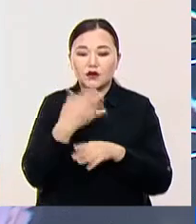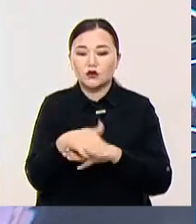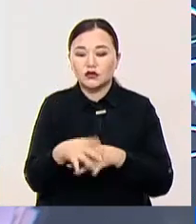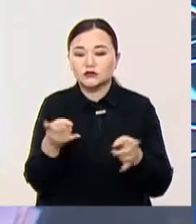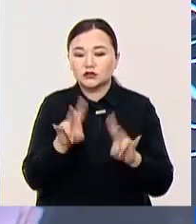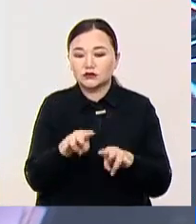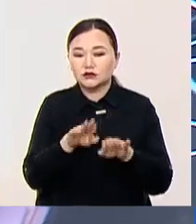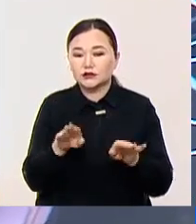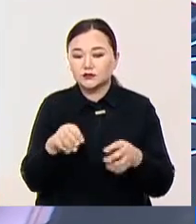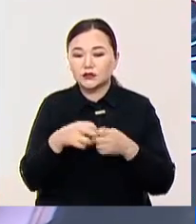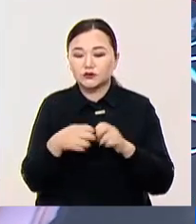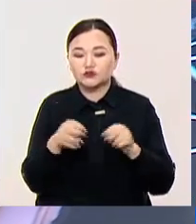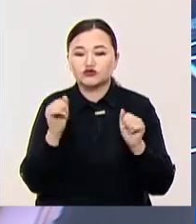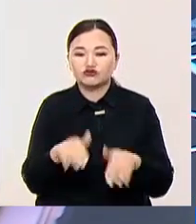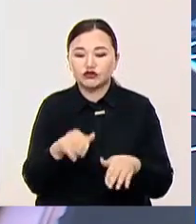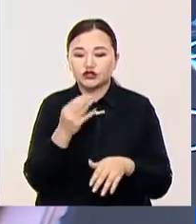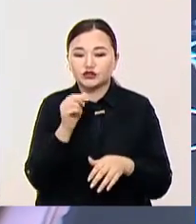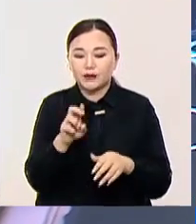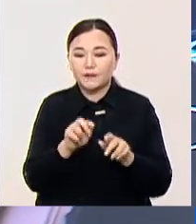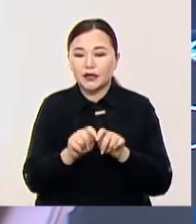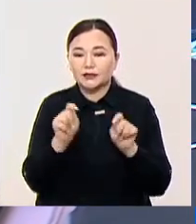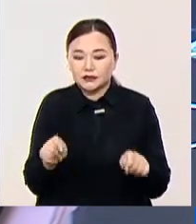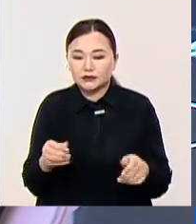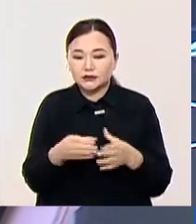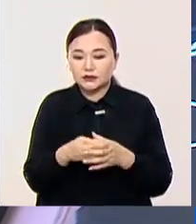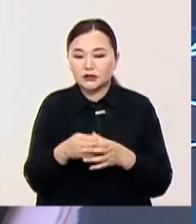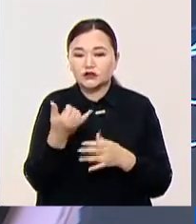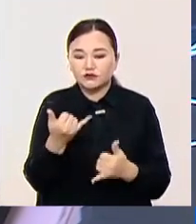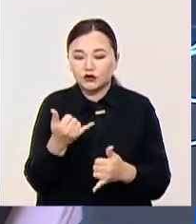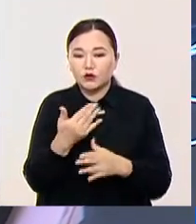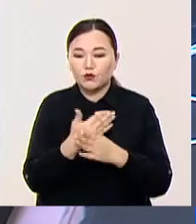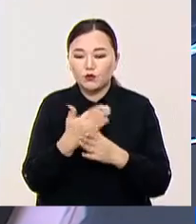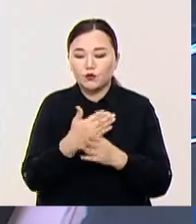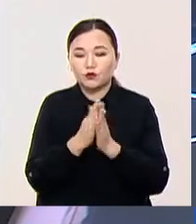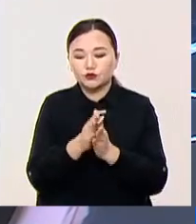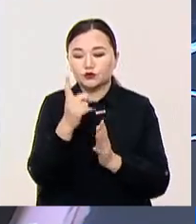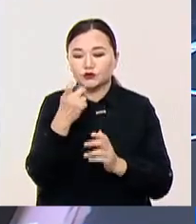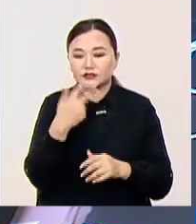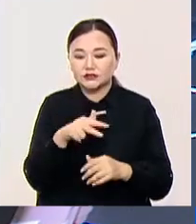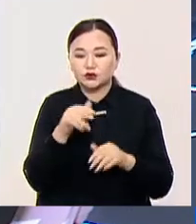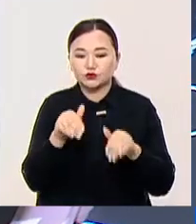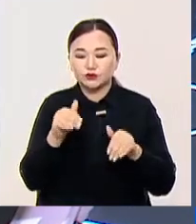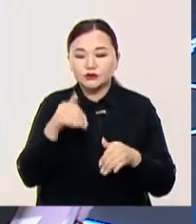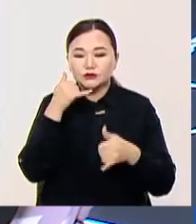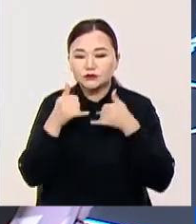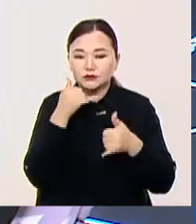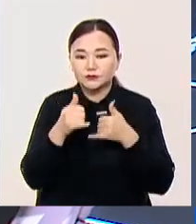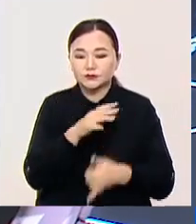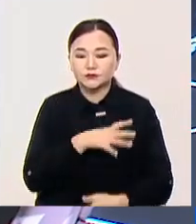қалған студенттердің мәселесін шешетін штаб құрған. Бүгінге дейін көмек сұрап 130-дан аса студент хабарласқан екен.